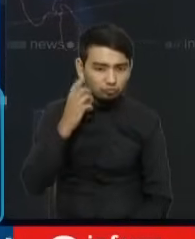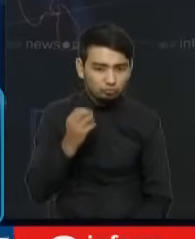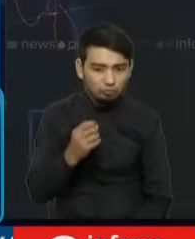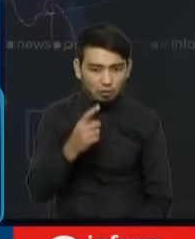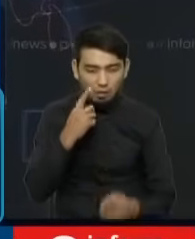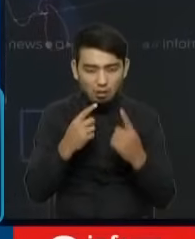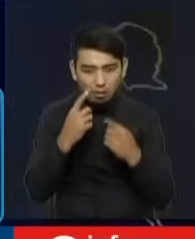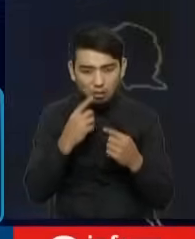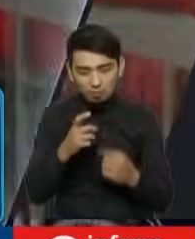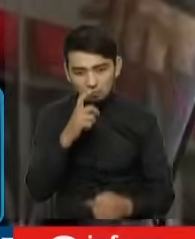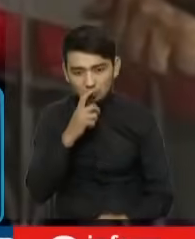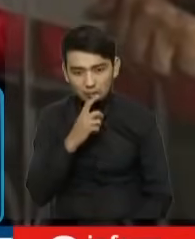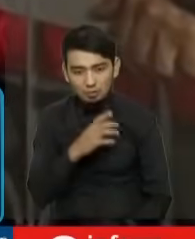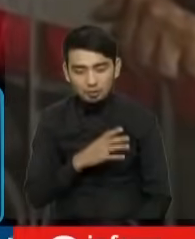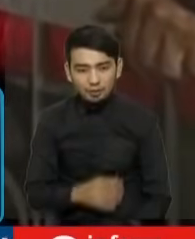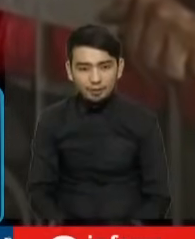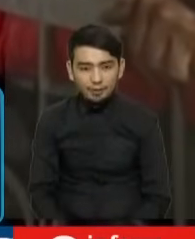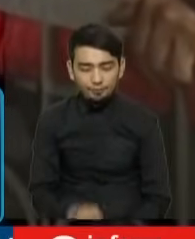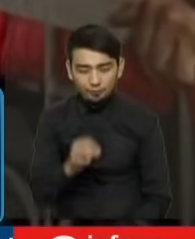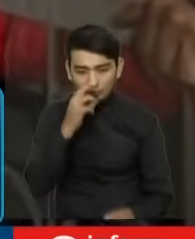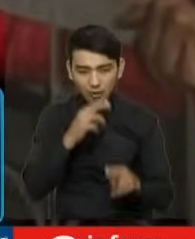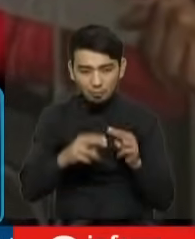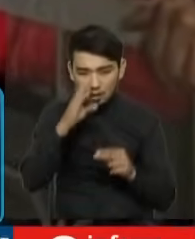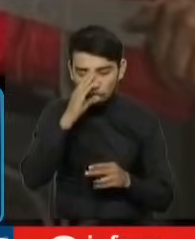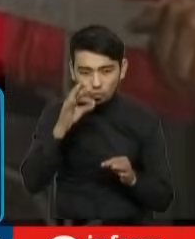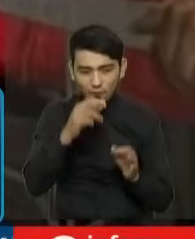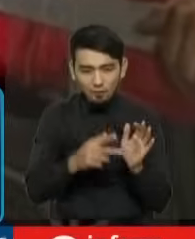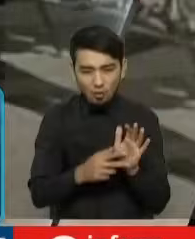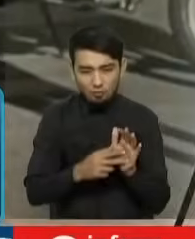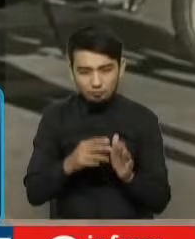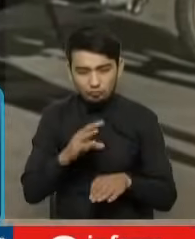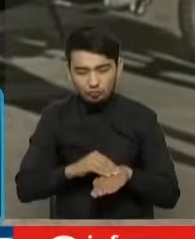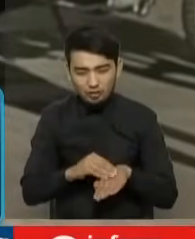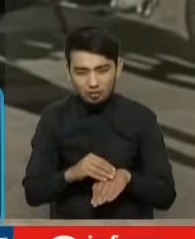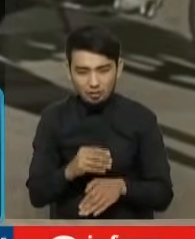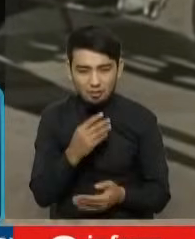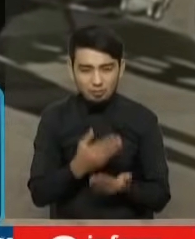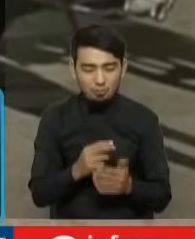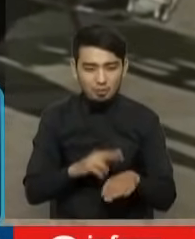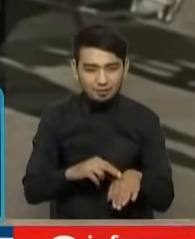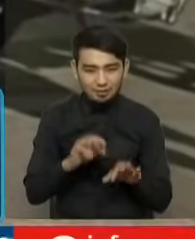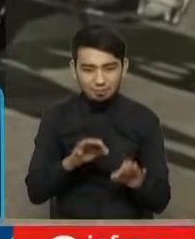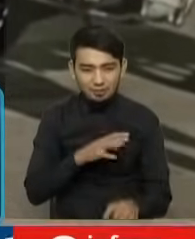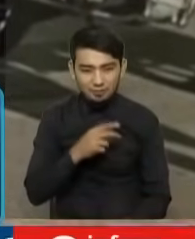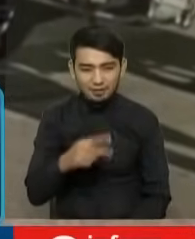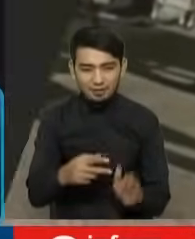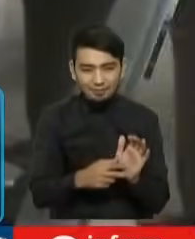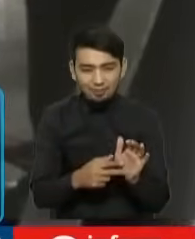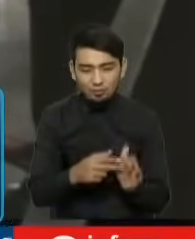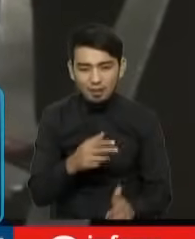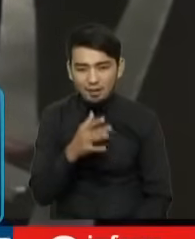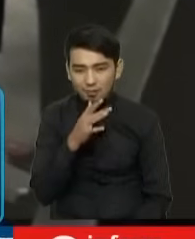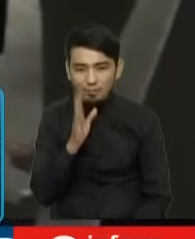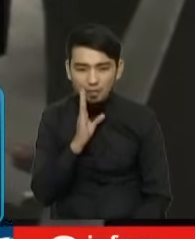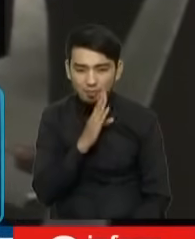плач. О пропаже мальчика в 8 часов вечера в полицию сообщила 28-летняя мать. По